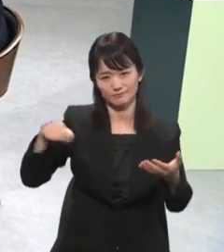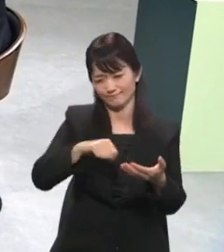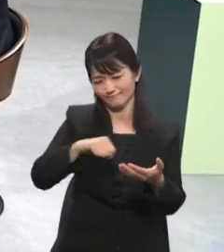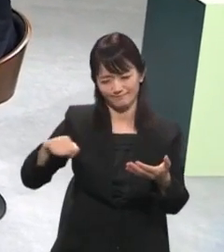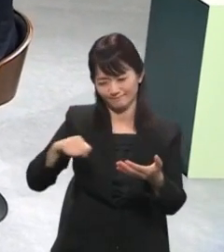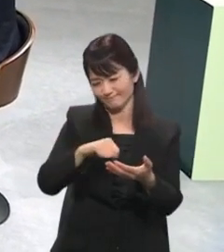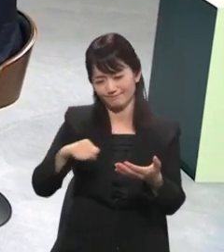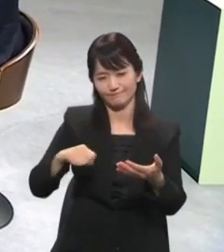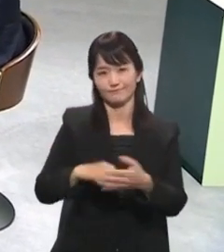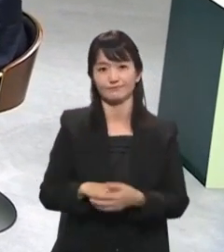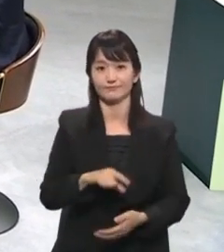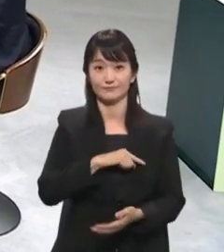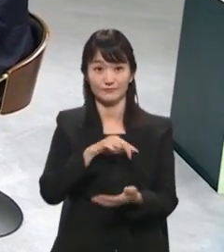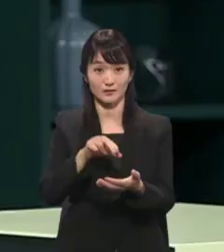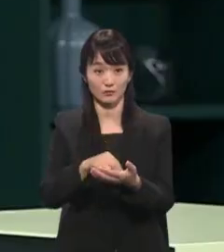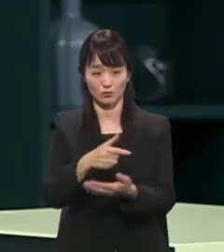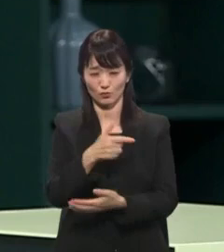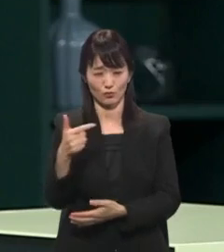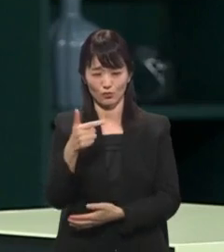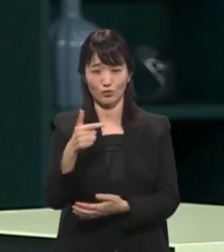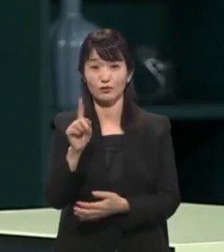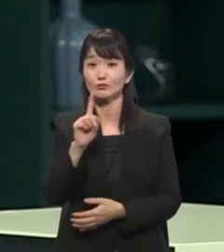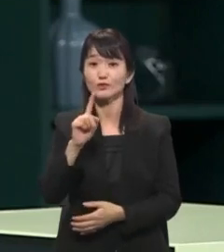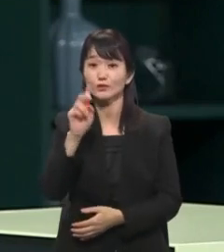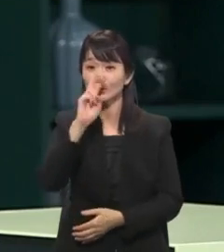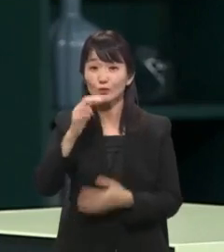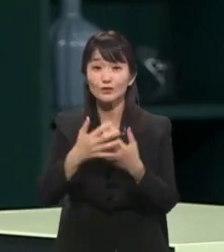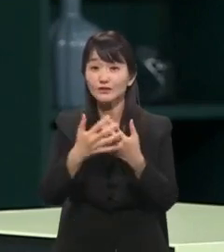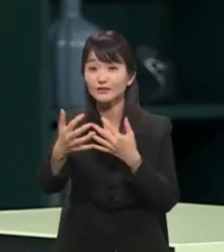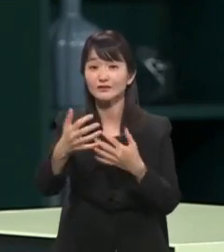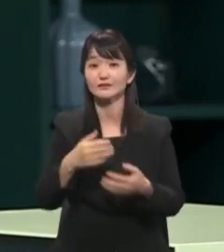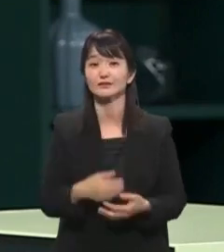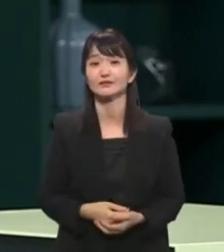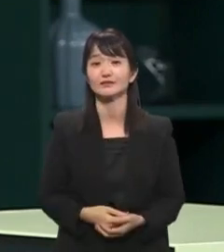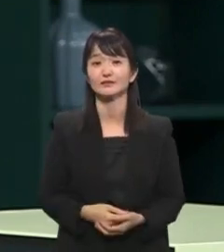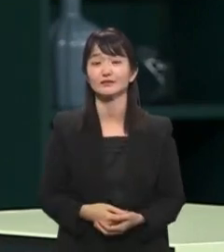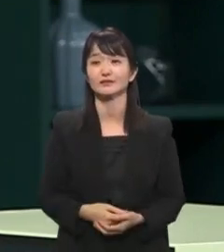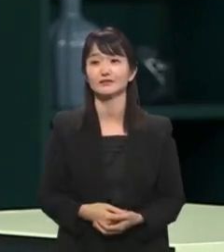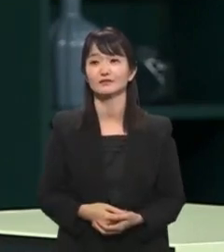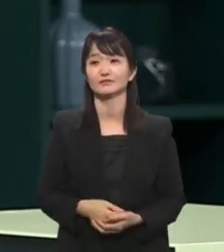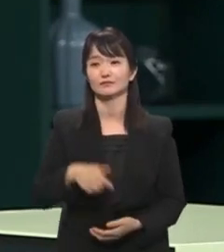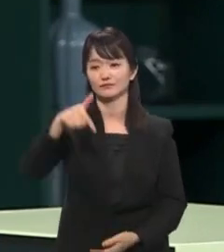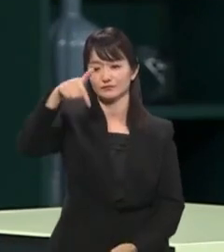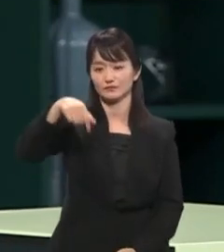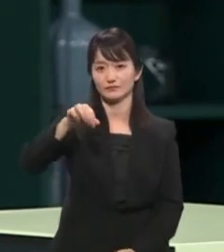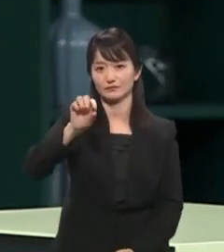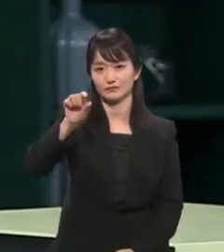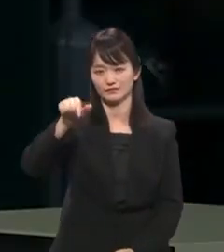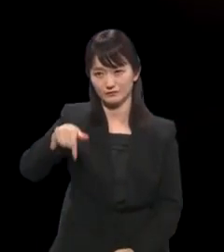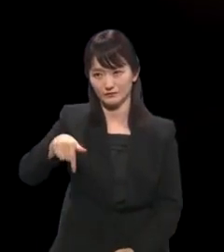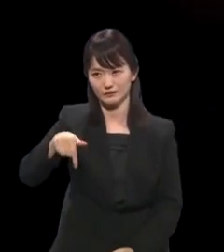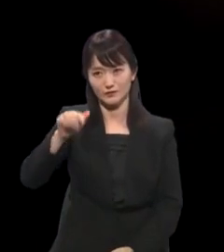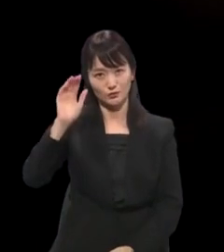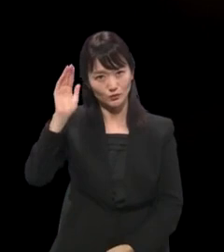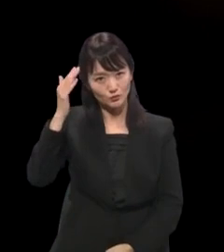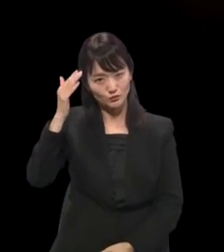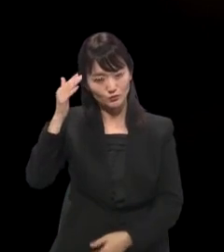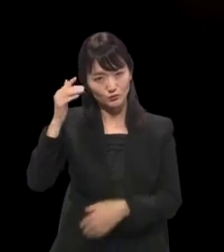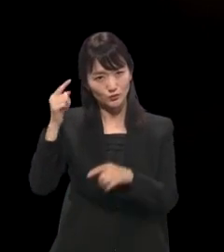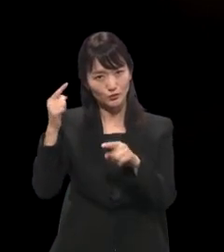굉장히 웅장한 그런 느낌이 들거든요. 어떤 공연이었죠? 그동안 제가 이제 국악 현대화하는 작업들을, 예, 그러니까